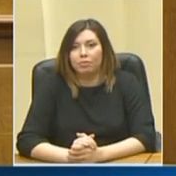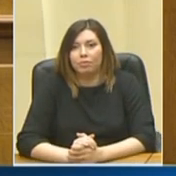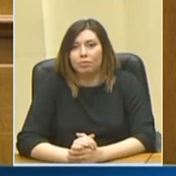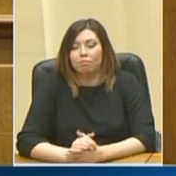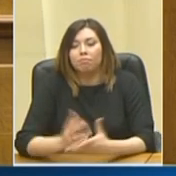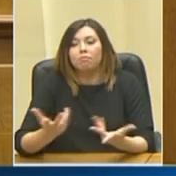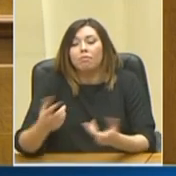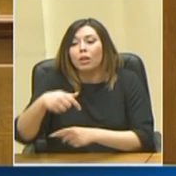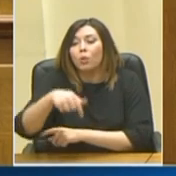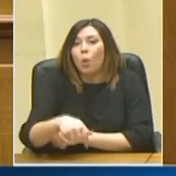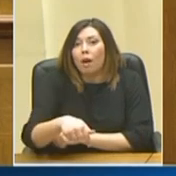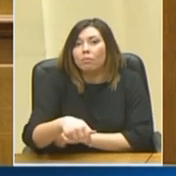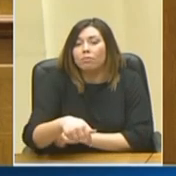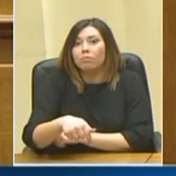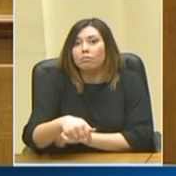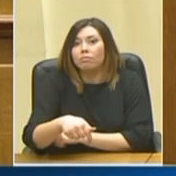Τώρα